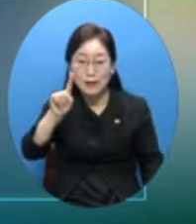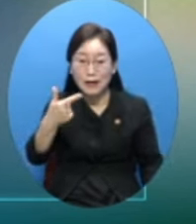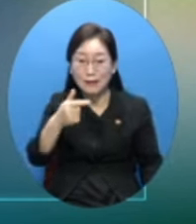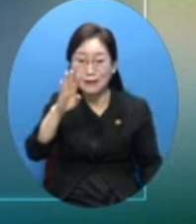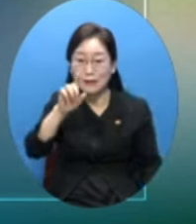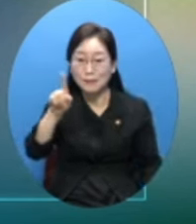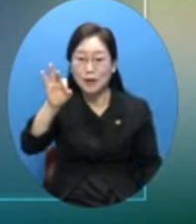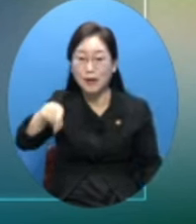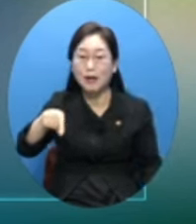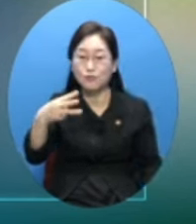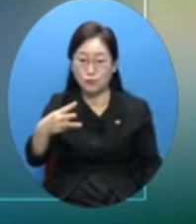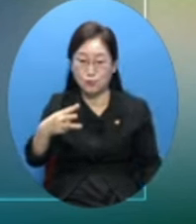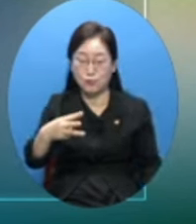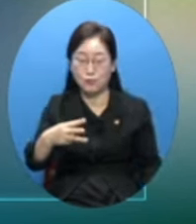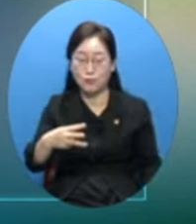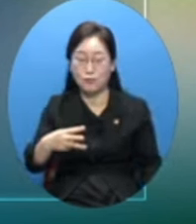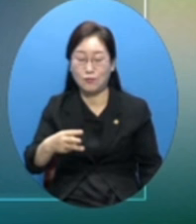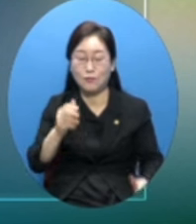안바울입니다.